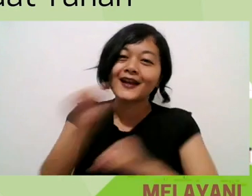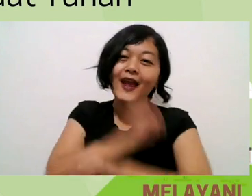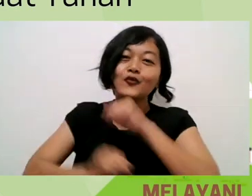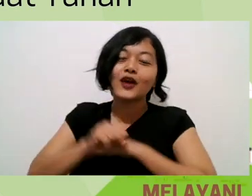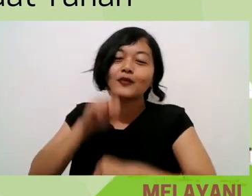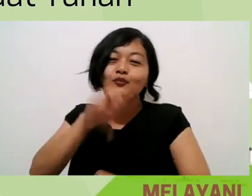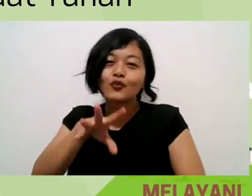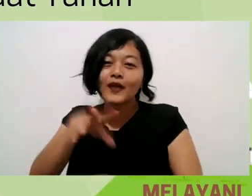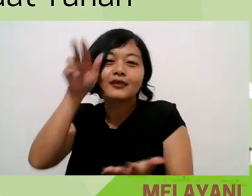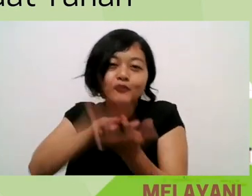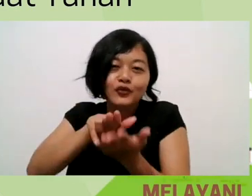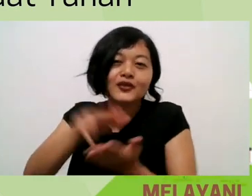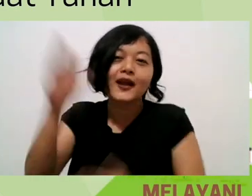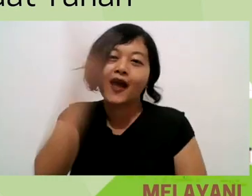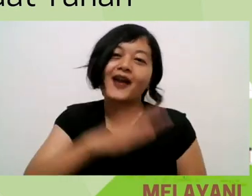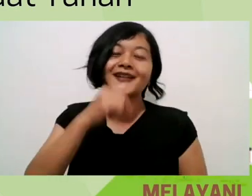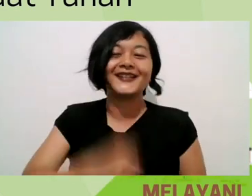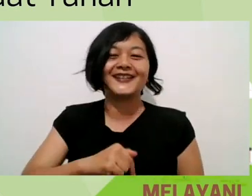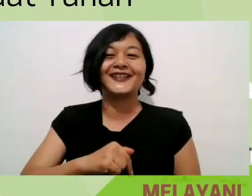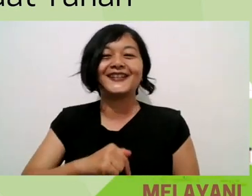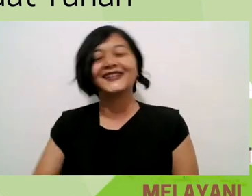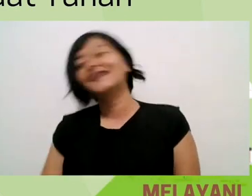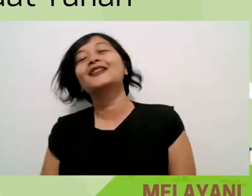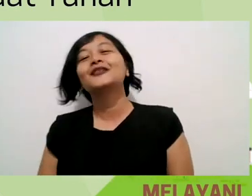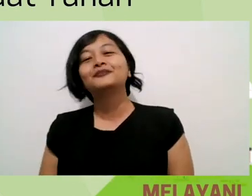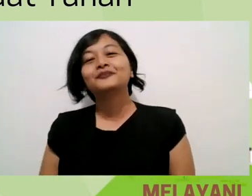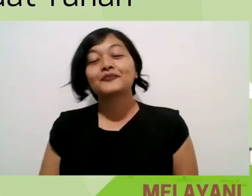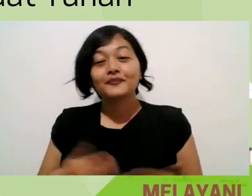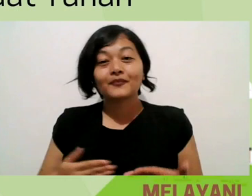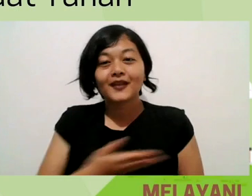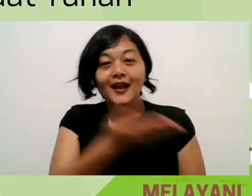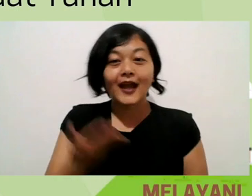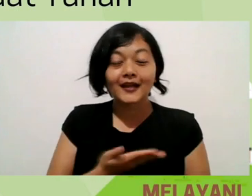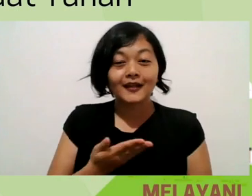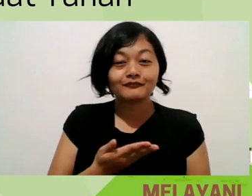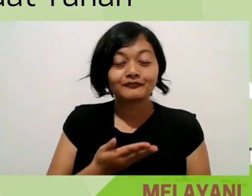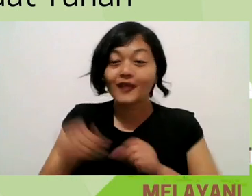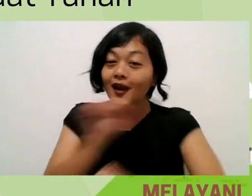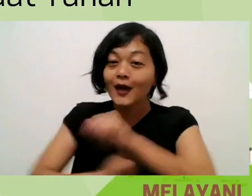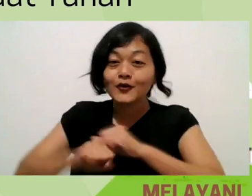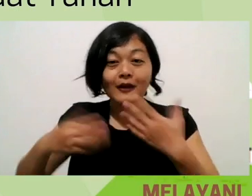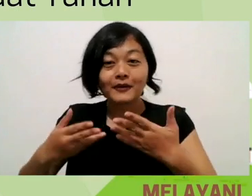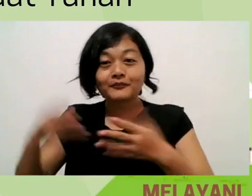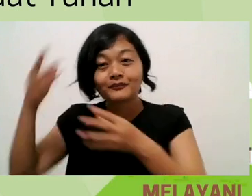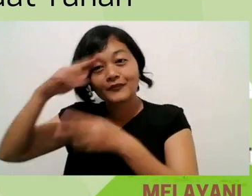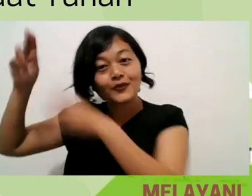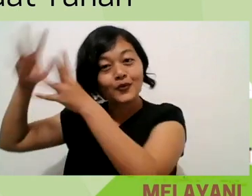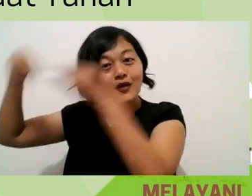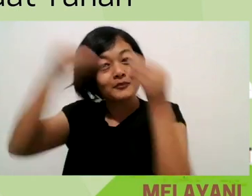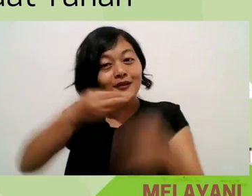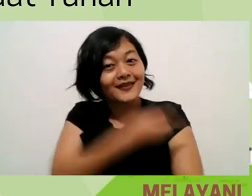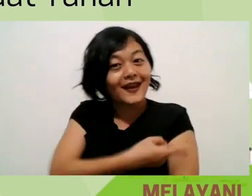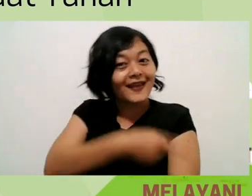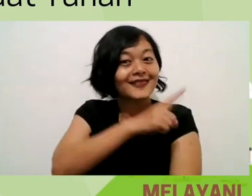diubah dan ada takdir yang tak dapat diubah. Oleh sebab itu, jangan hanya